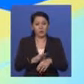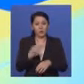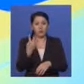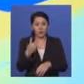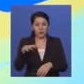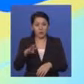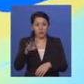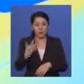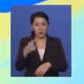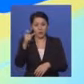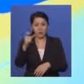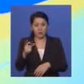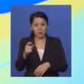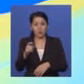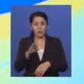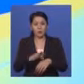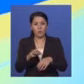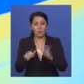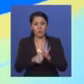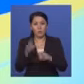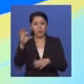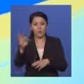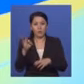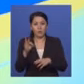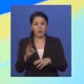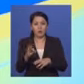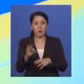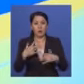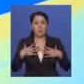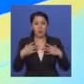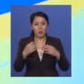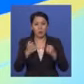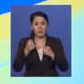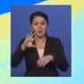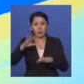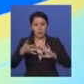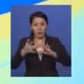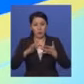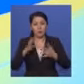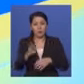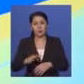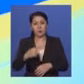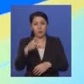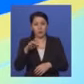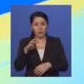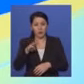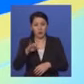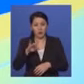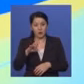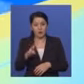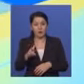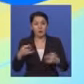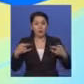ауруын 2451 адам жұқтырып, оның 60% емделіп шықты. Бұл туралы бүгін әлеуметтік желіде облыс әкімінің орынбасары